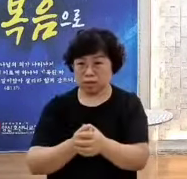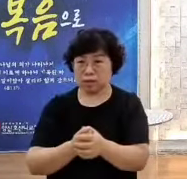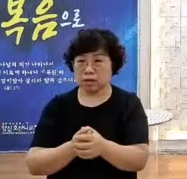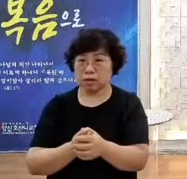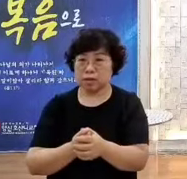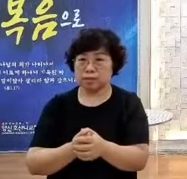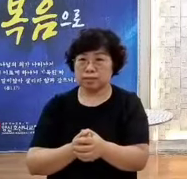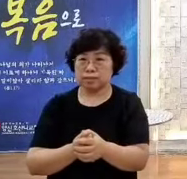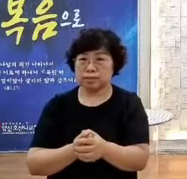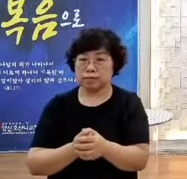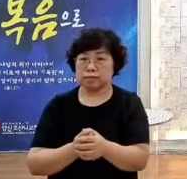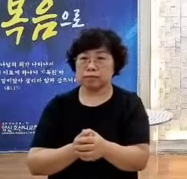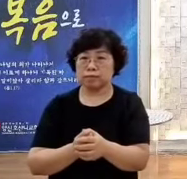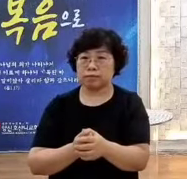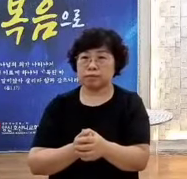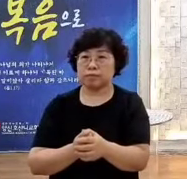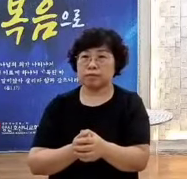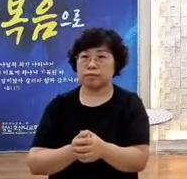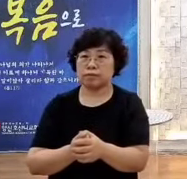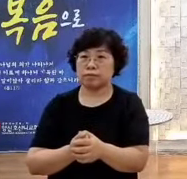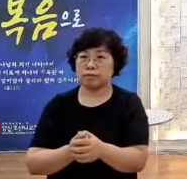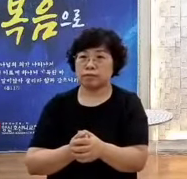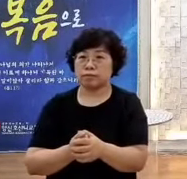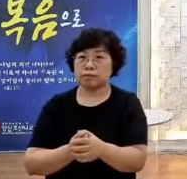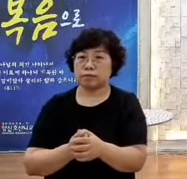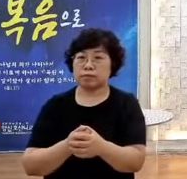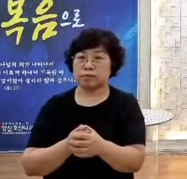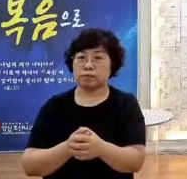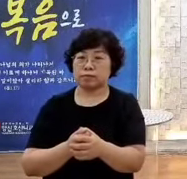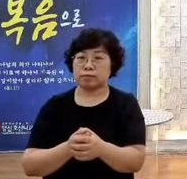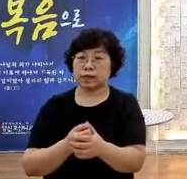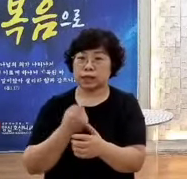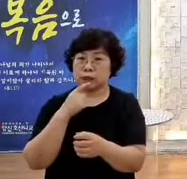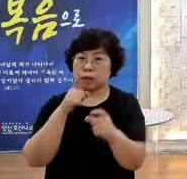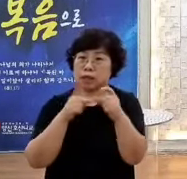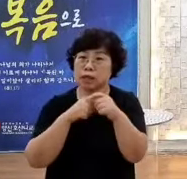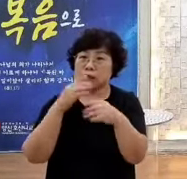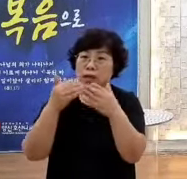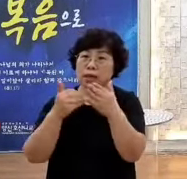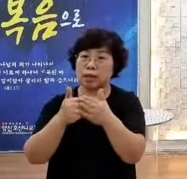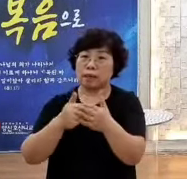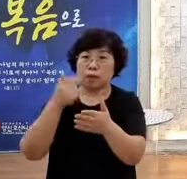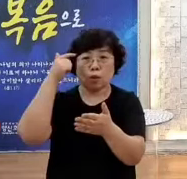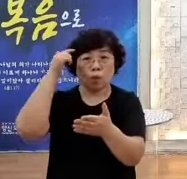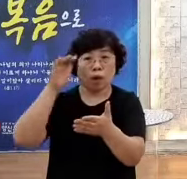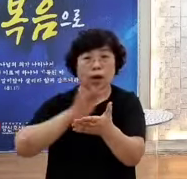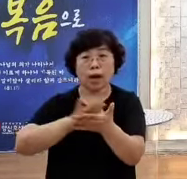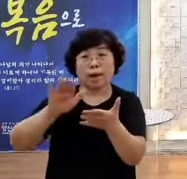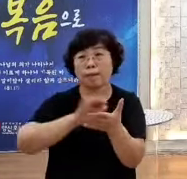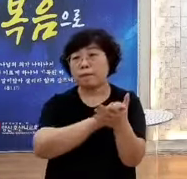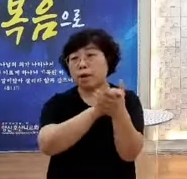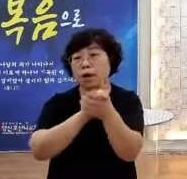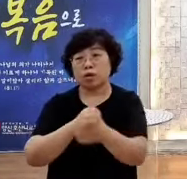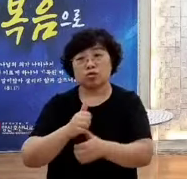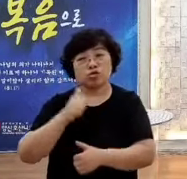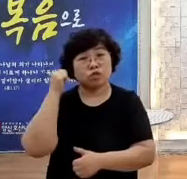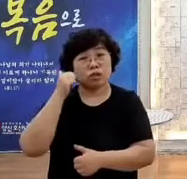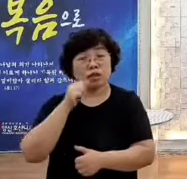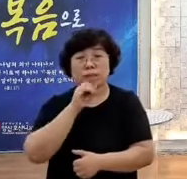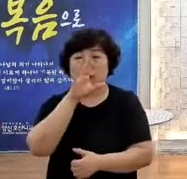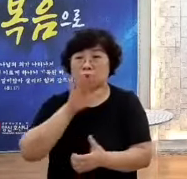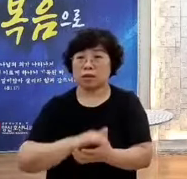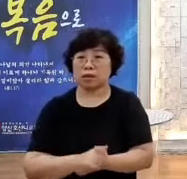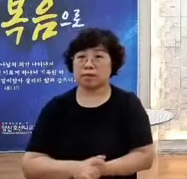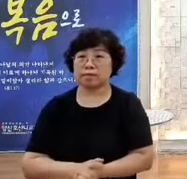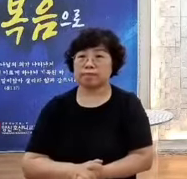성경은 오늘 맨 마지막에 보니까 하나님과 화평을 누리자. 이렇게 되어 있어요. 노란색으로. 그죠? 우리말 성경은 하나님과